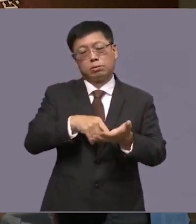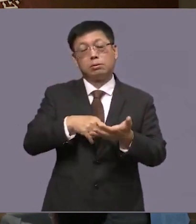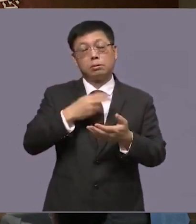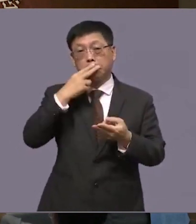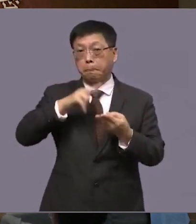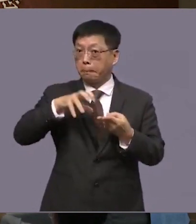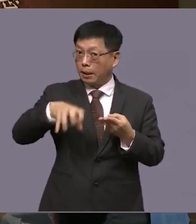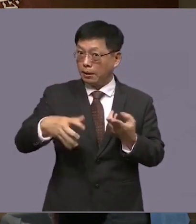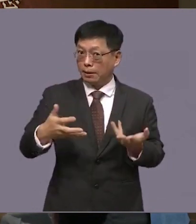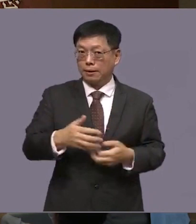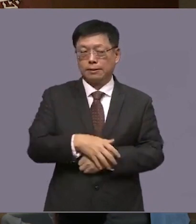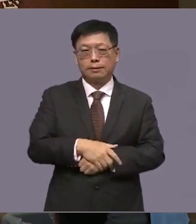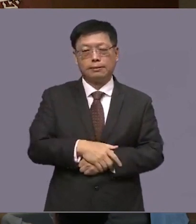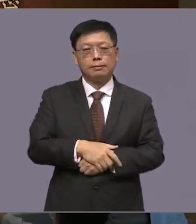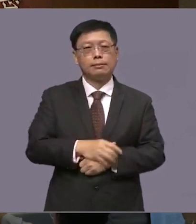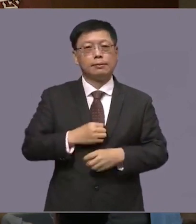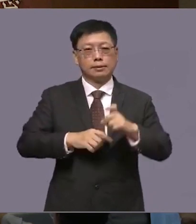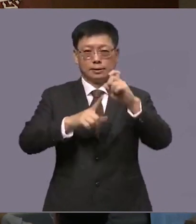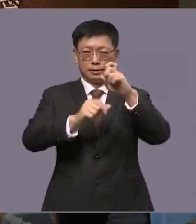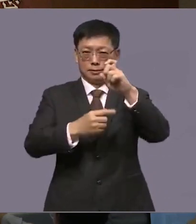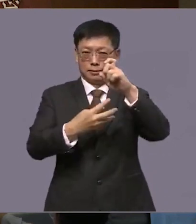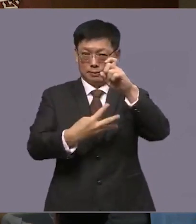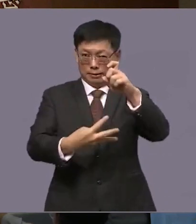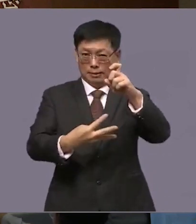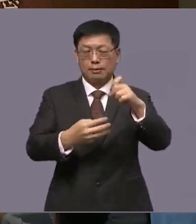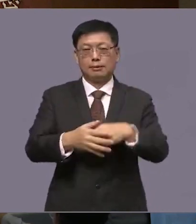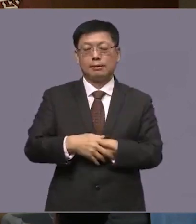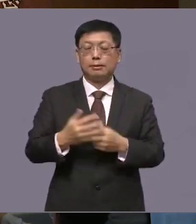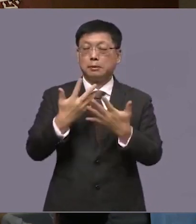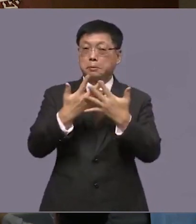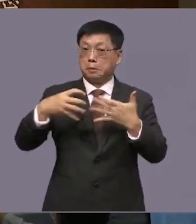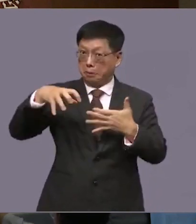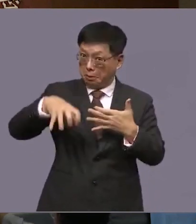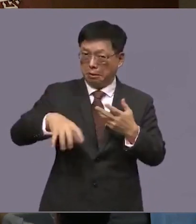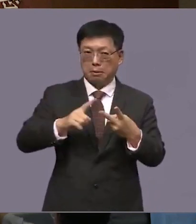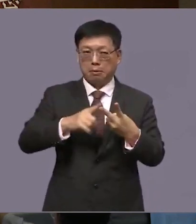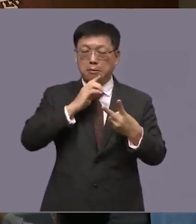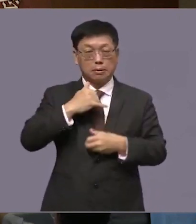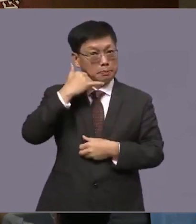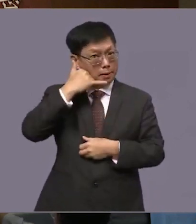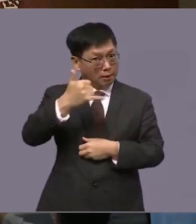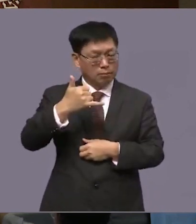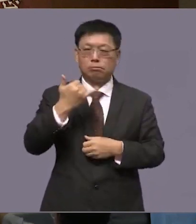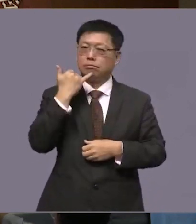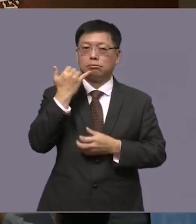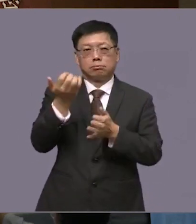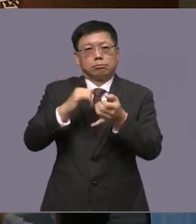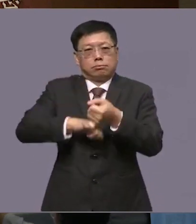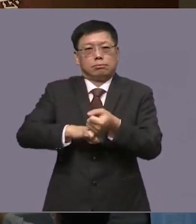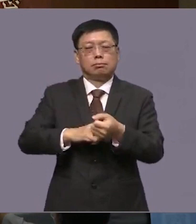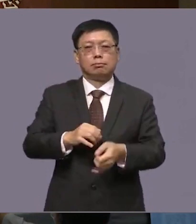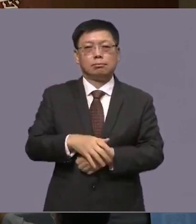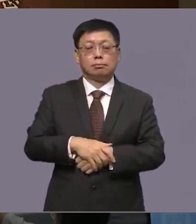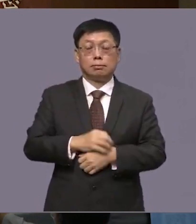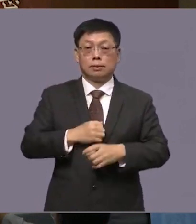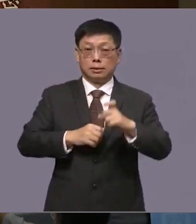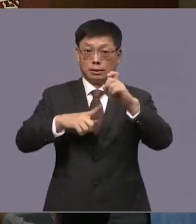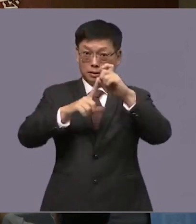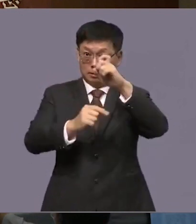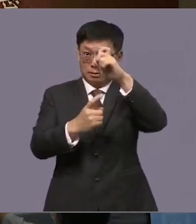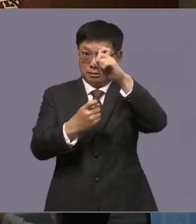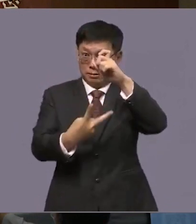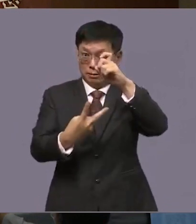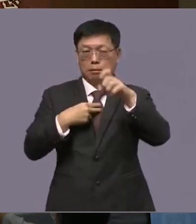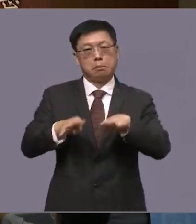呢？邮局十月四号在网站或者用电话都可以预约，十月十二